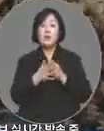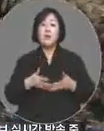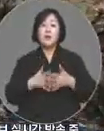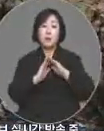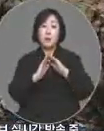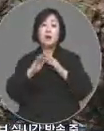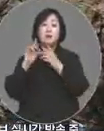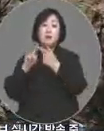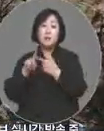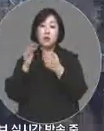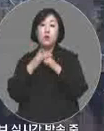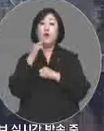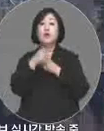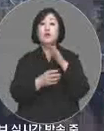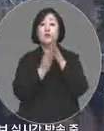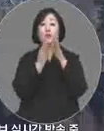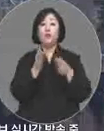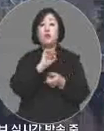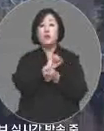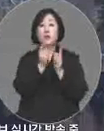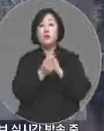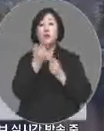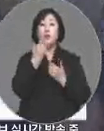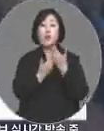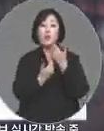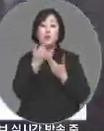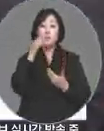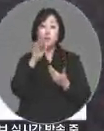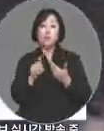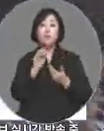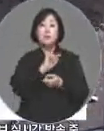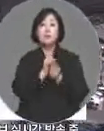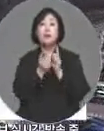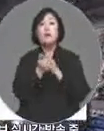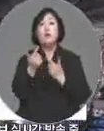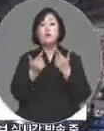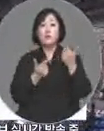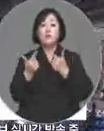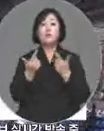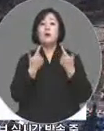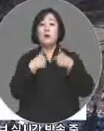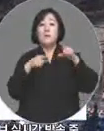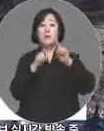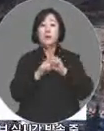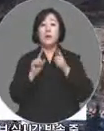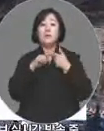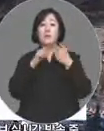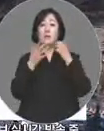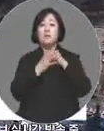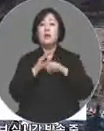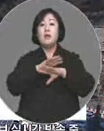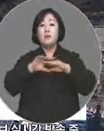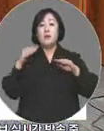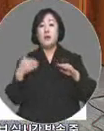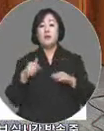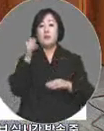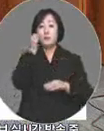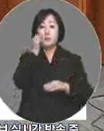존치냐 1년간 갈등 영향 분석에 나선 민관협의회는 권고안에서 단일한 합의안은 내지